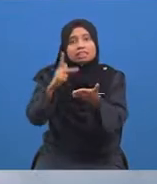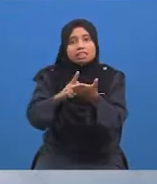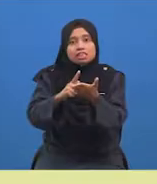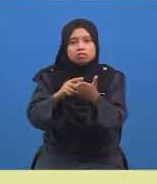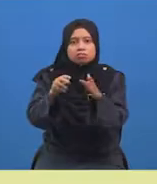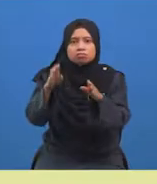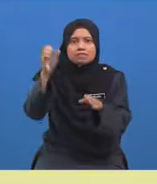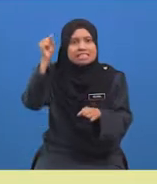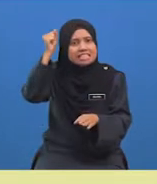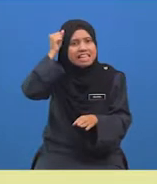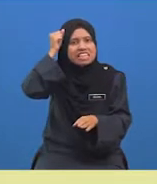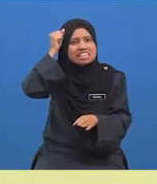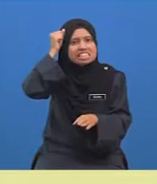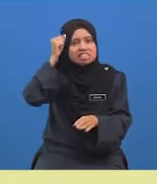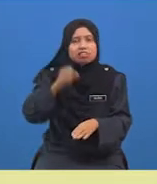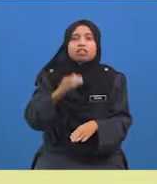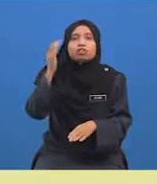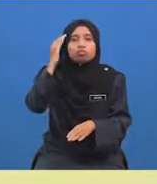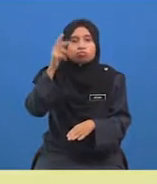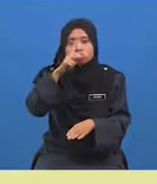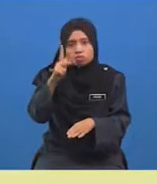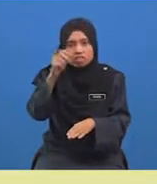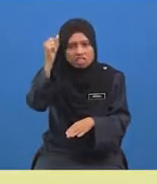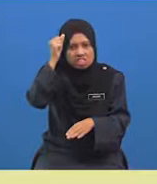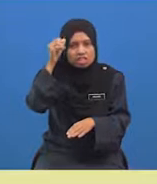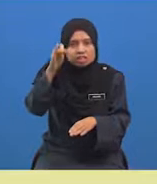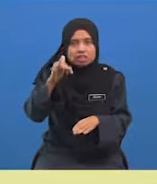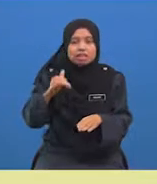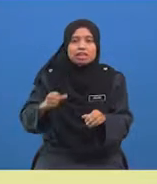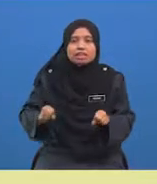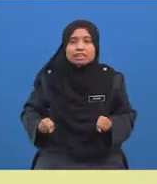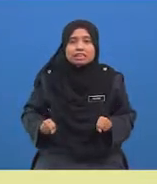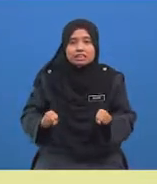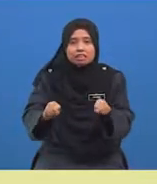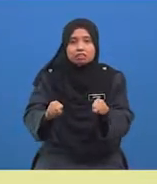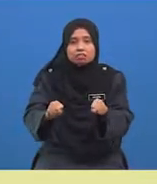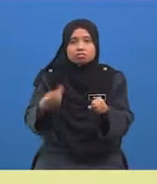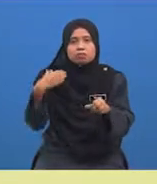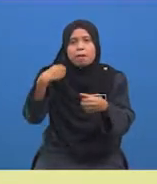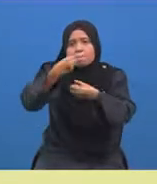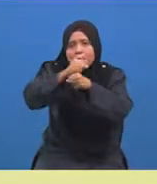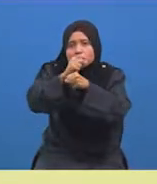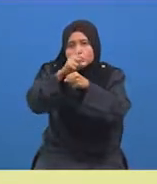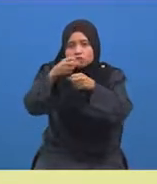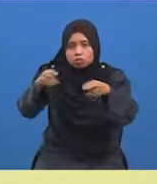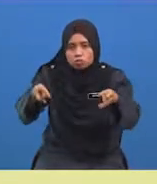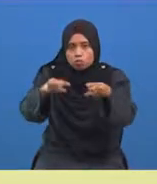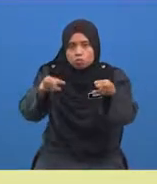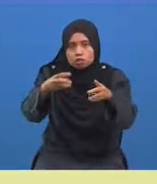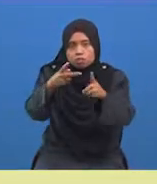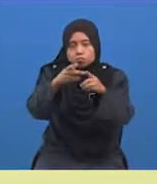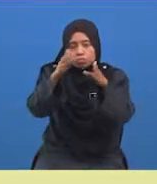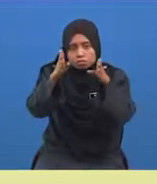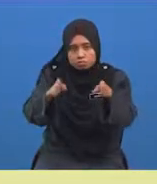stres. Tahukah anda? Tahap stres yang sederhana merupakan satu bentuk motivasi kepada seseorang